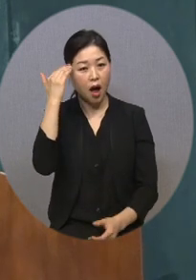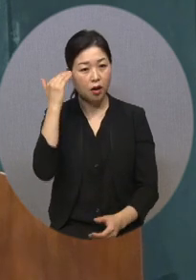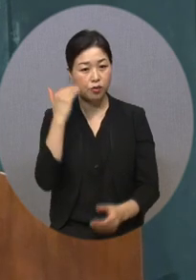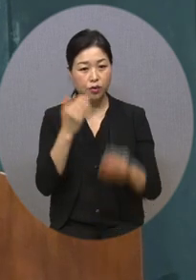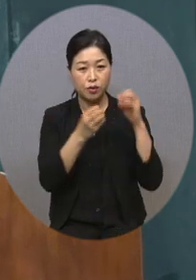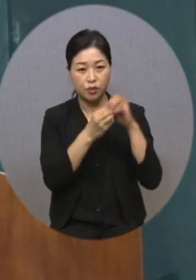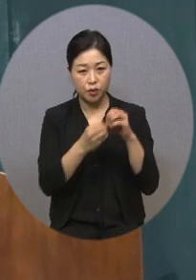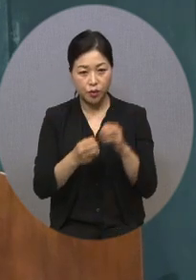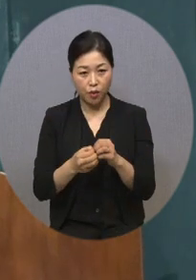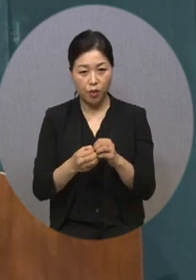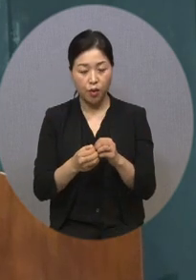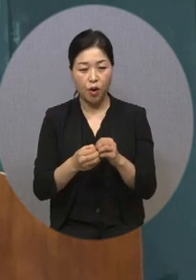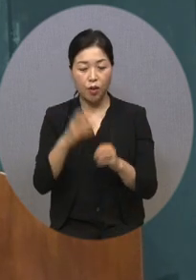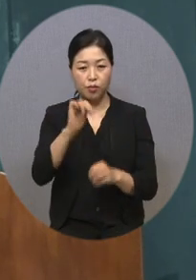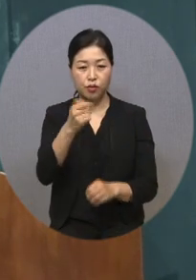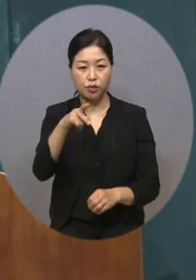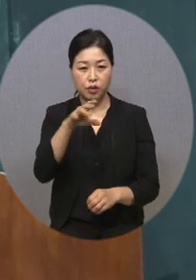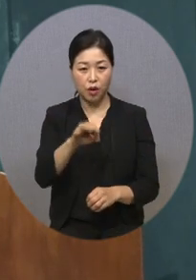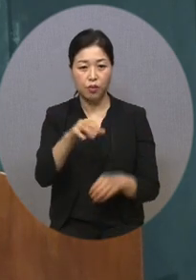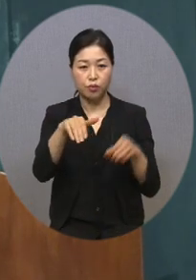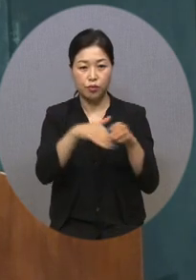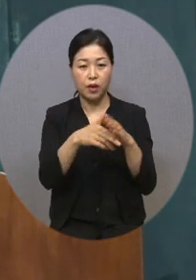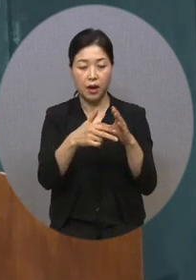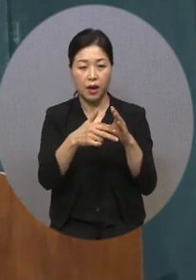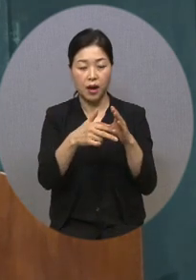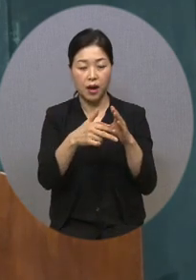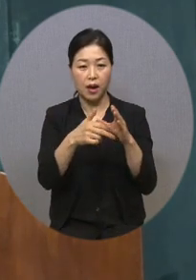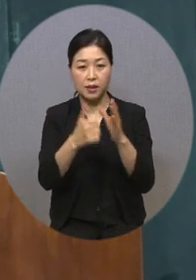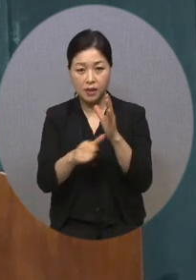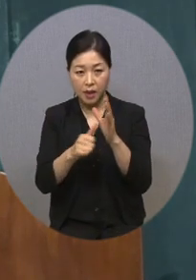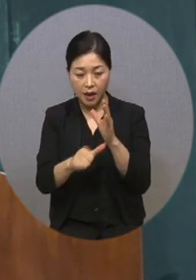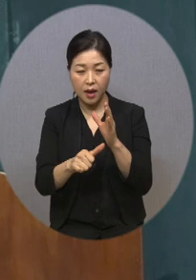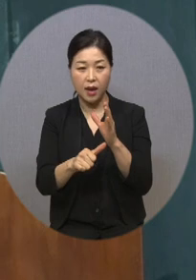한국전통무형문화재진흥재단 김기산 이사장님께서 수고해 주시겠습니다.